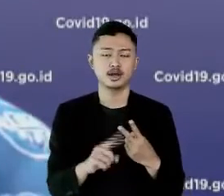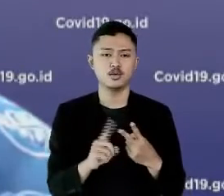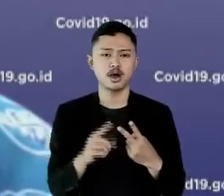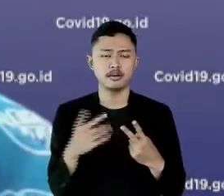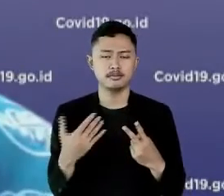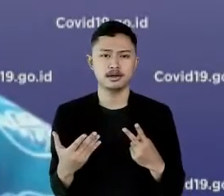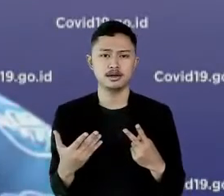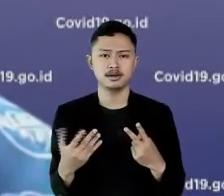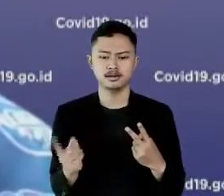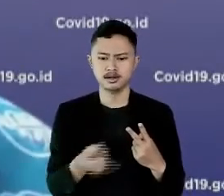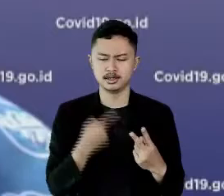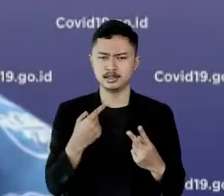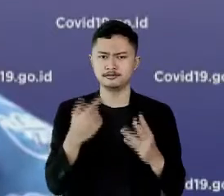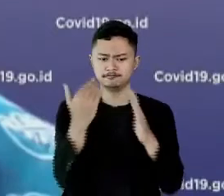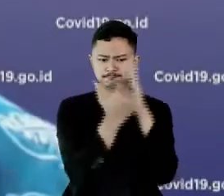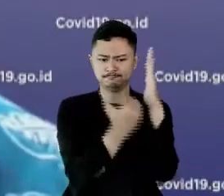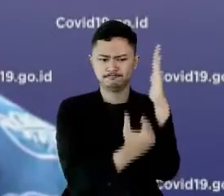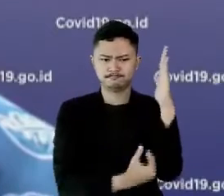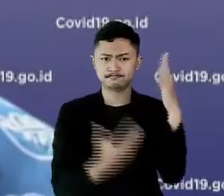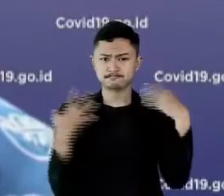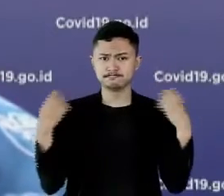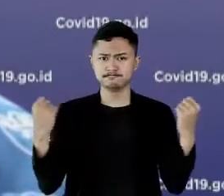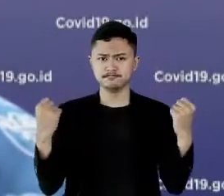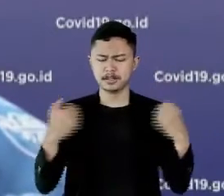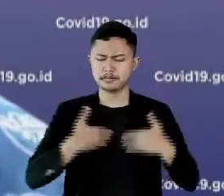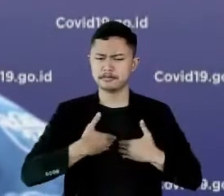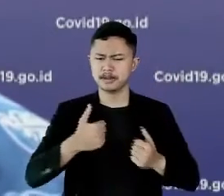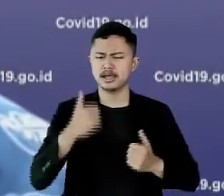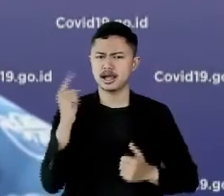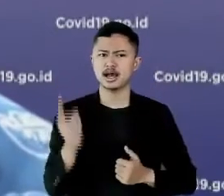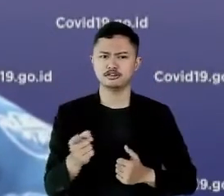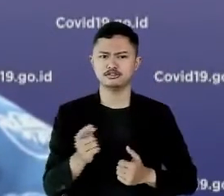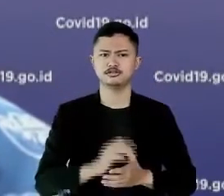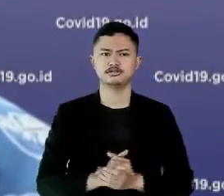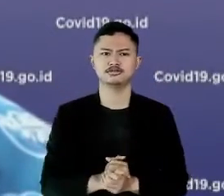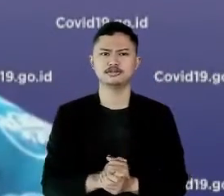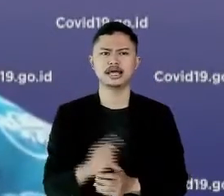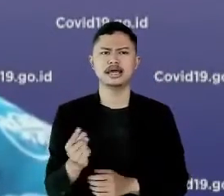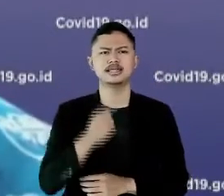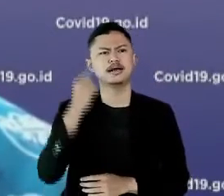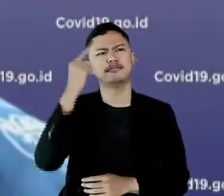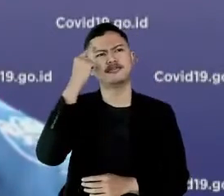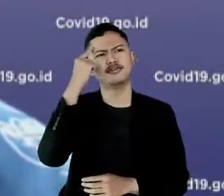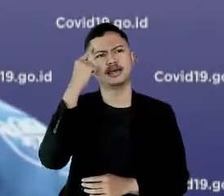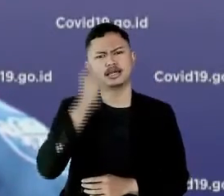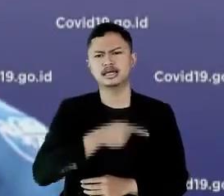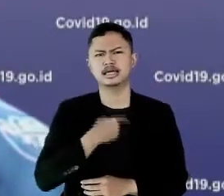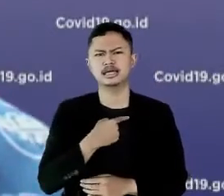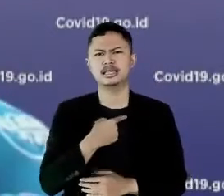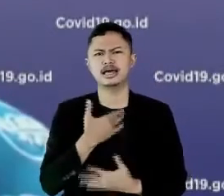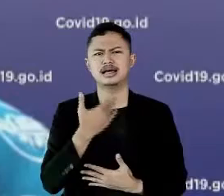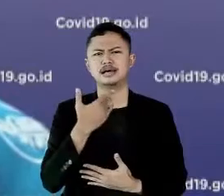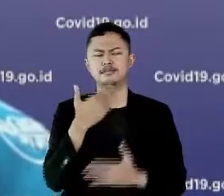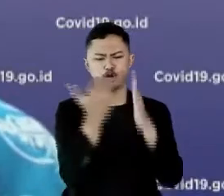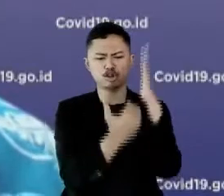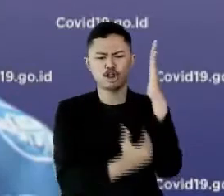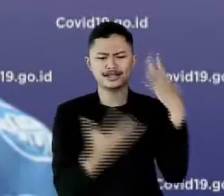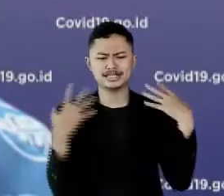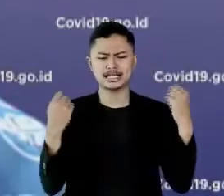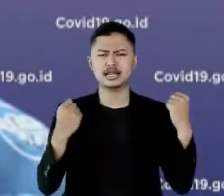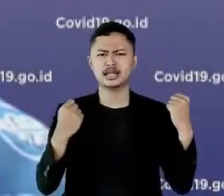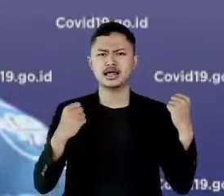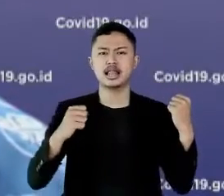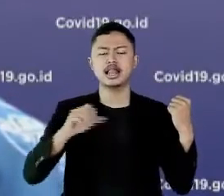adalah kita lakukan protokol kesehatan dengan baik ya. Kita anggap saja kita nih masih lama harus melakukan protokol